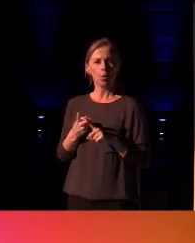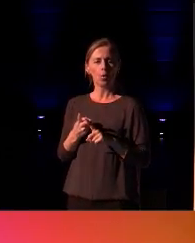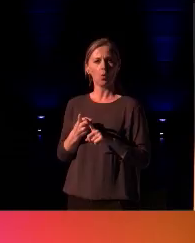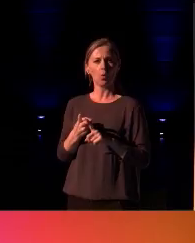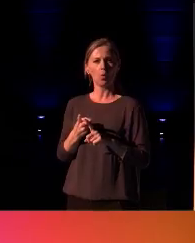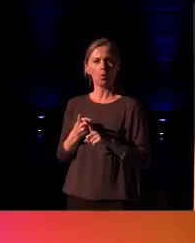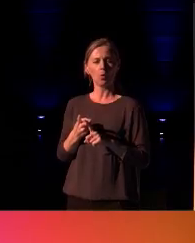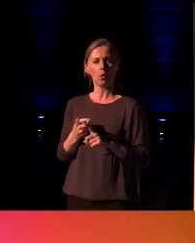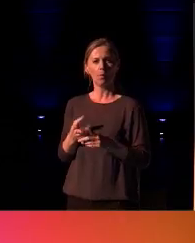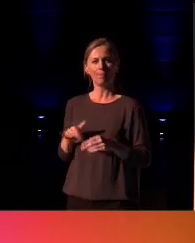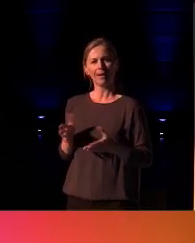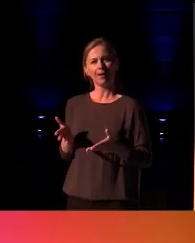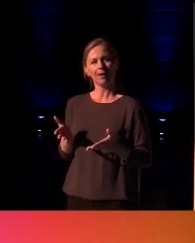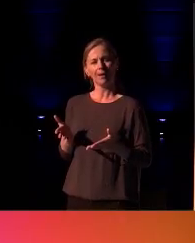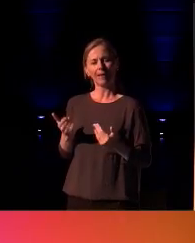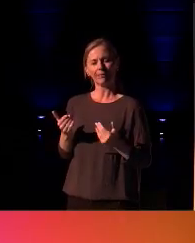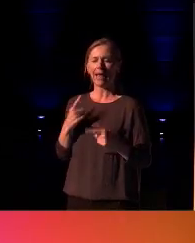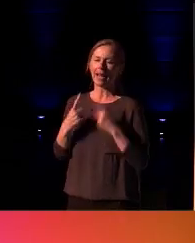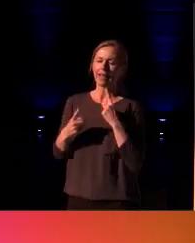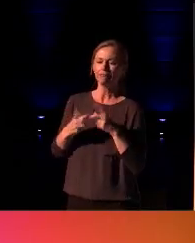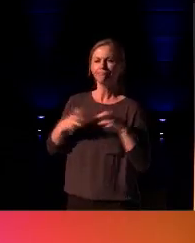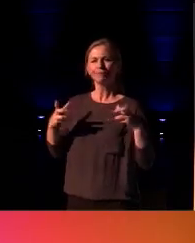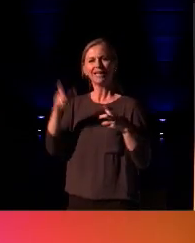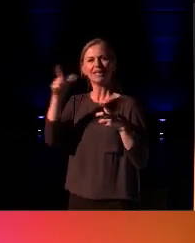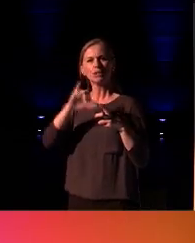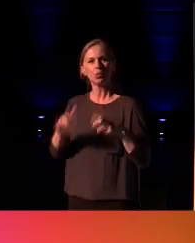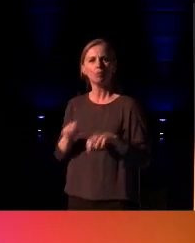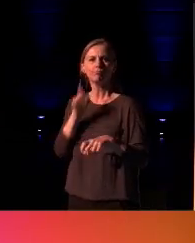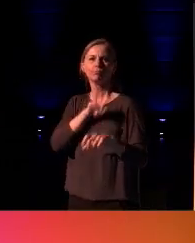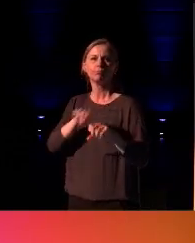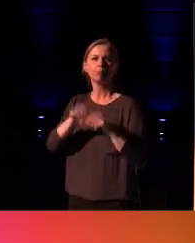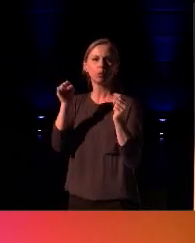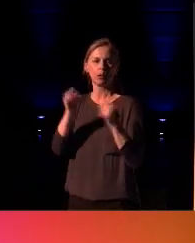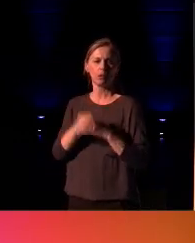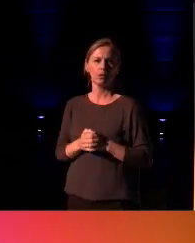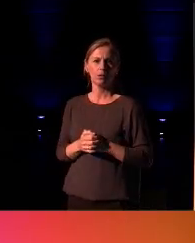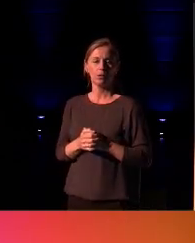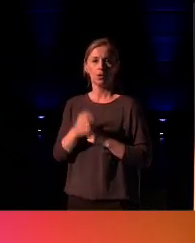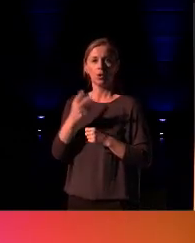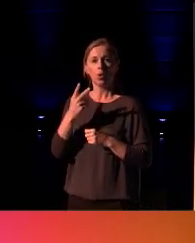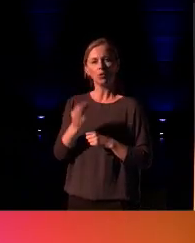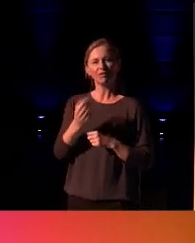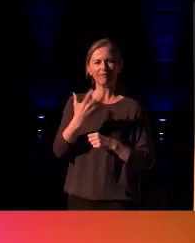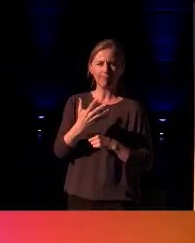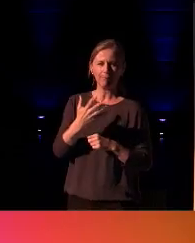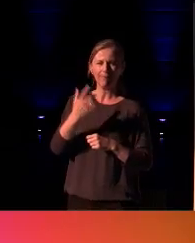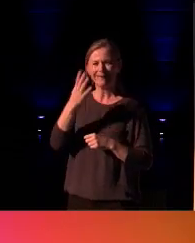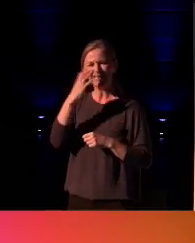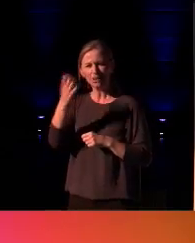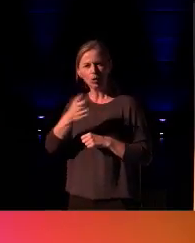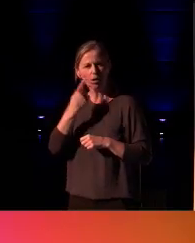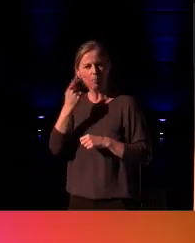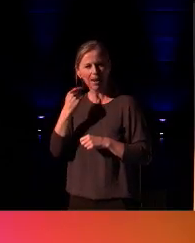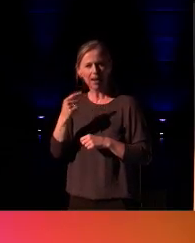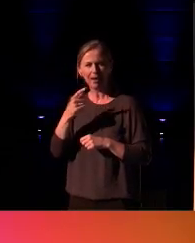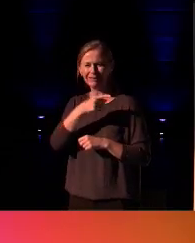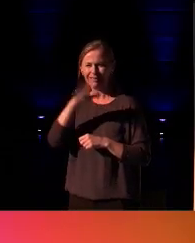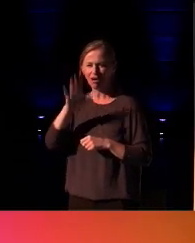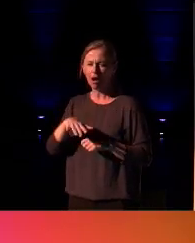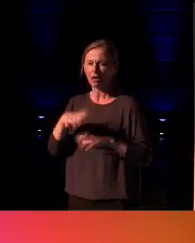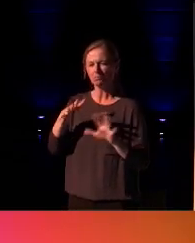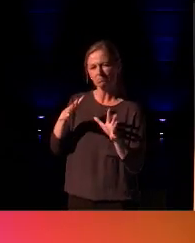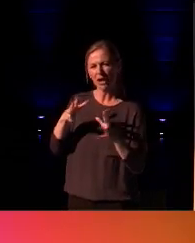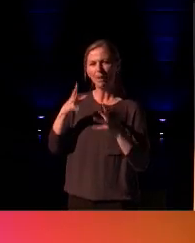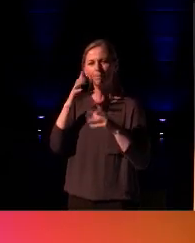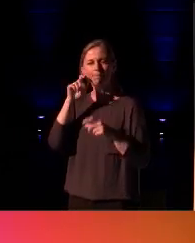blir lettere, eller det blir en økt risiko for brudd. Og i 85-90-årsalderen så har nesten alle en viss grad av